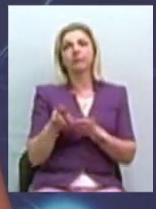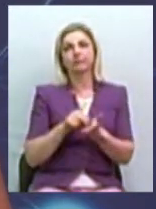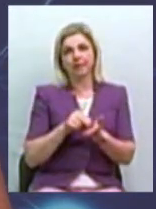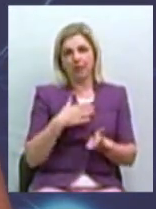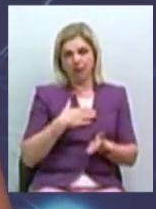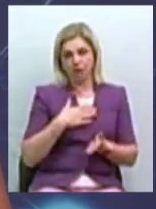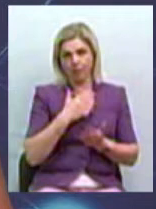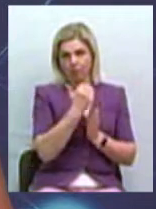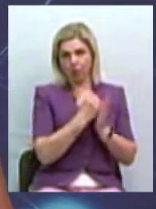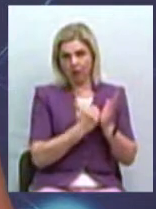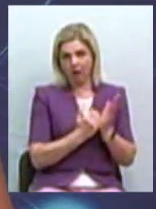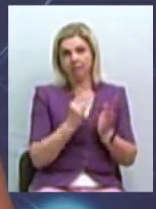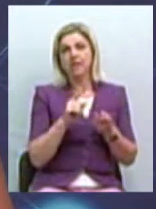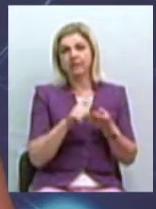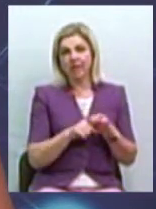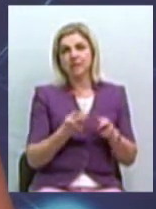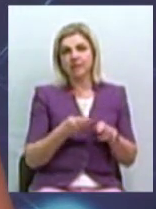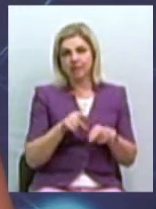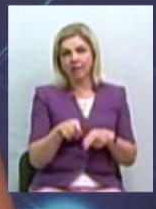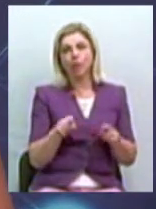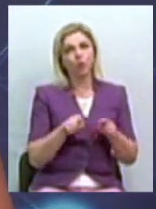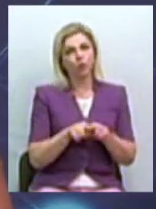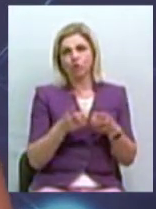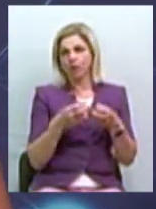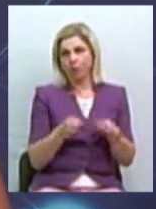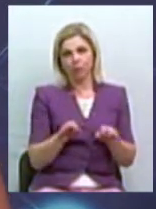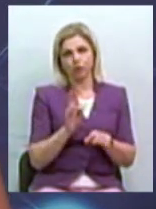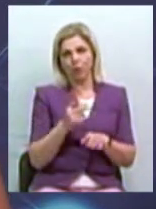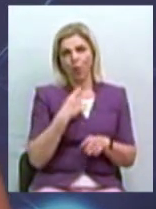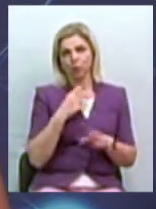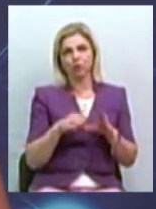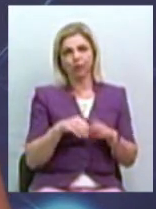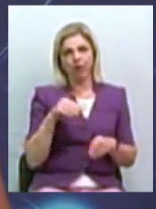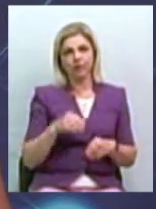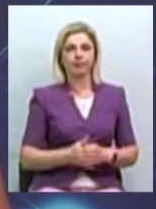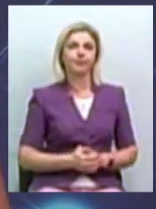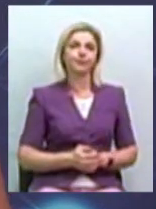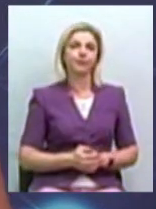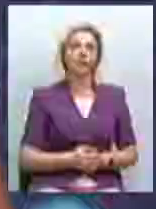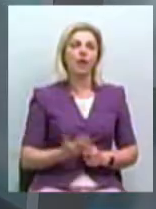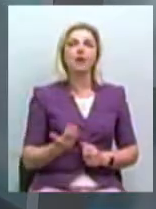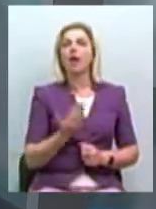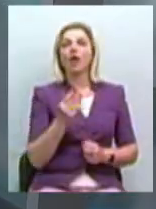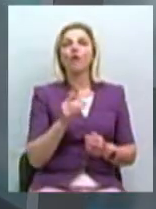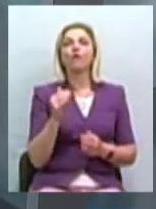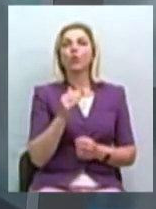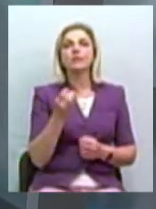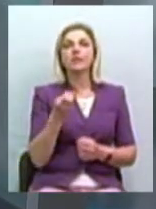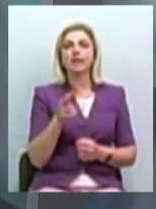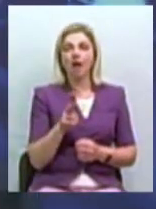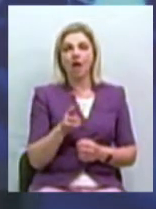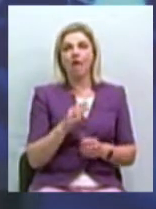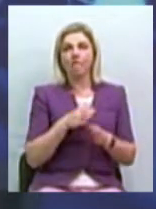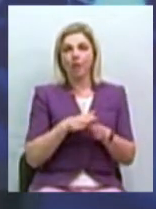і в зв'язку з цим вони також не були допущені до голосування. А скажіть, будь ласка, які функції виконує департамент під